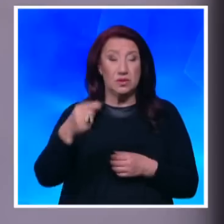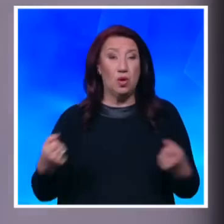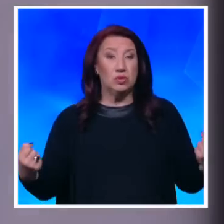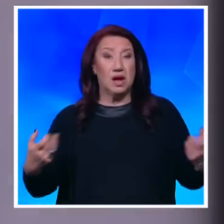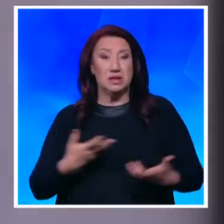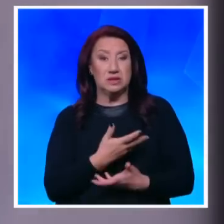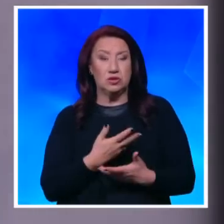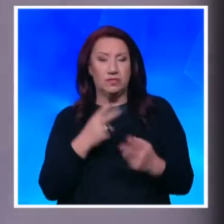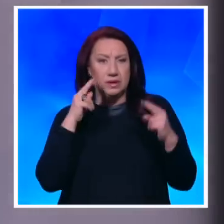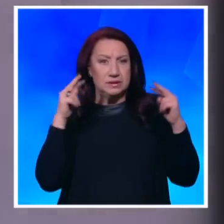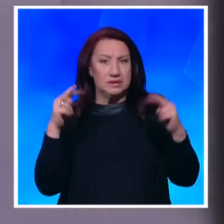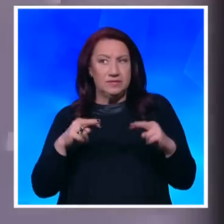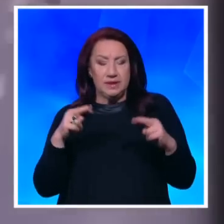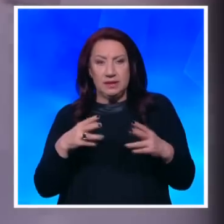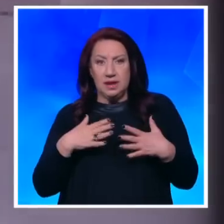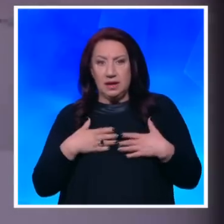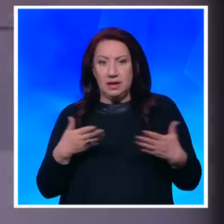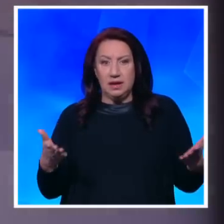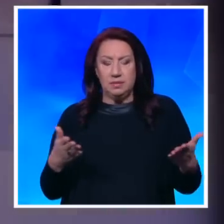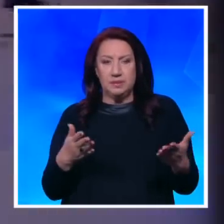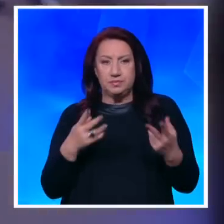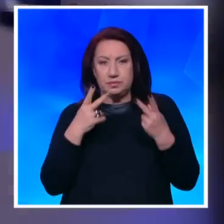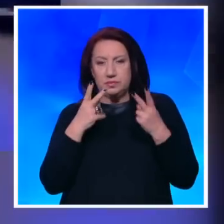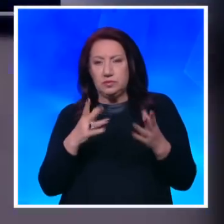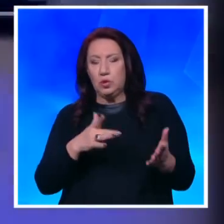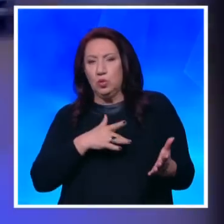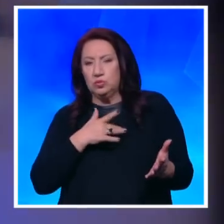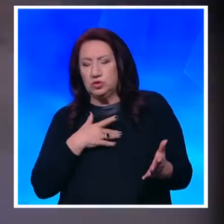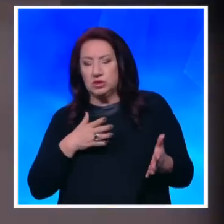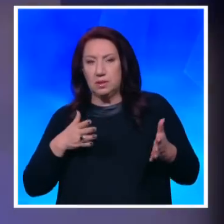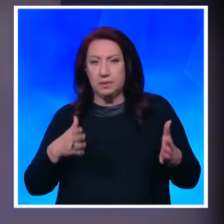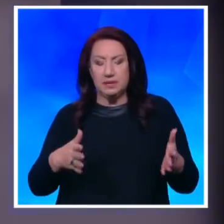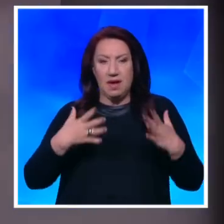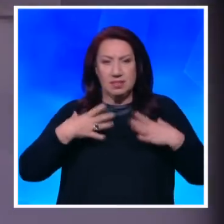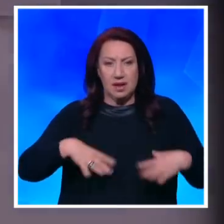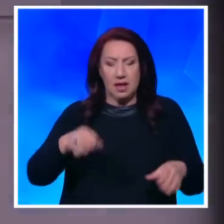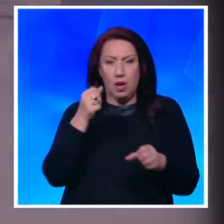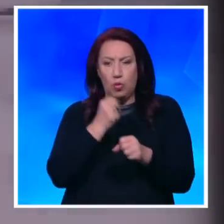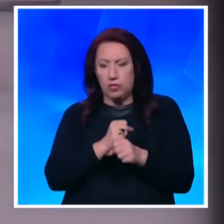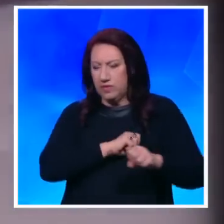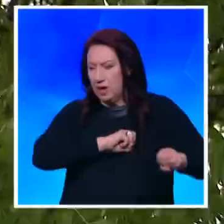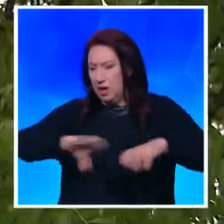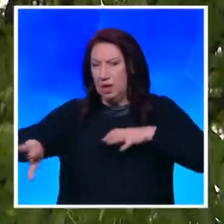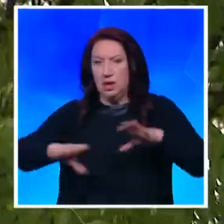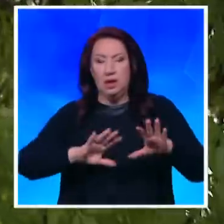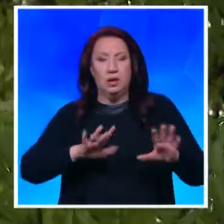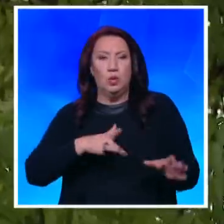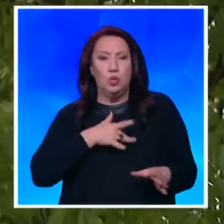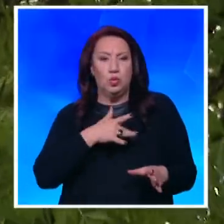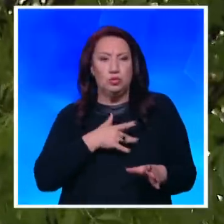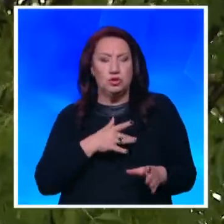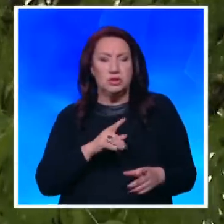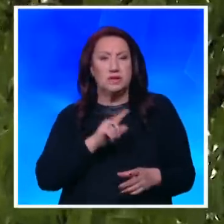няколко. Гледката беше много гадна, но имаше по пътя дрехи, обувки, беше много, много страшно. Нямаше нито